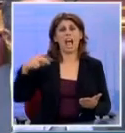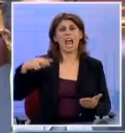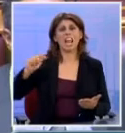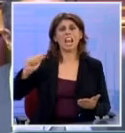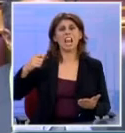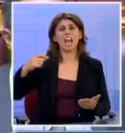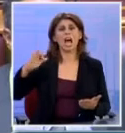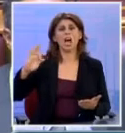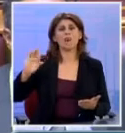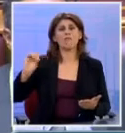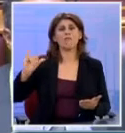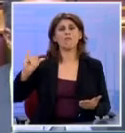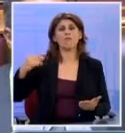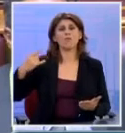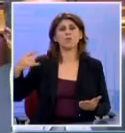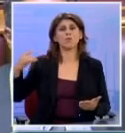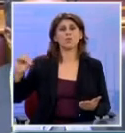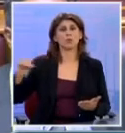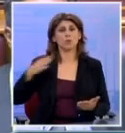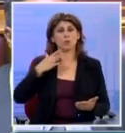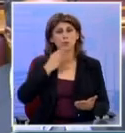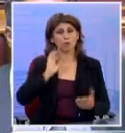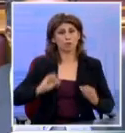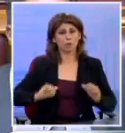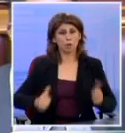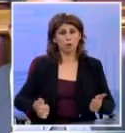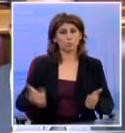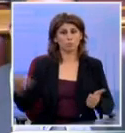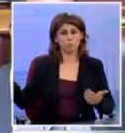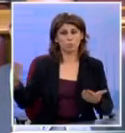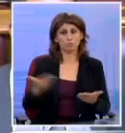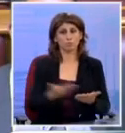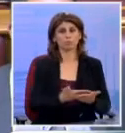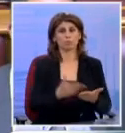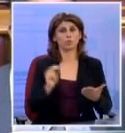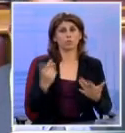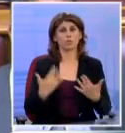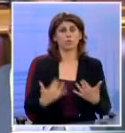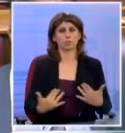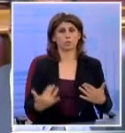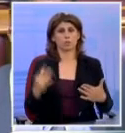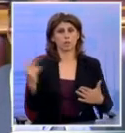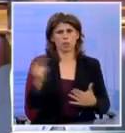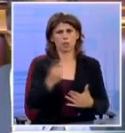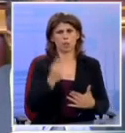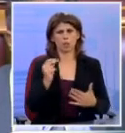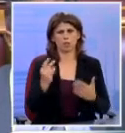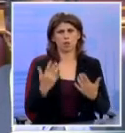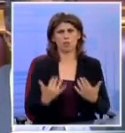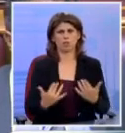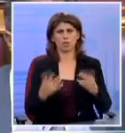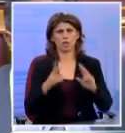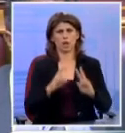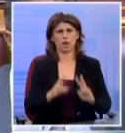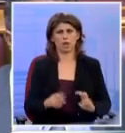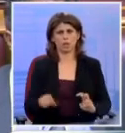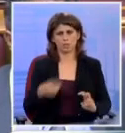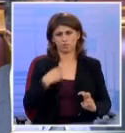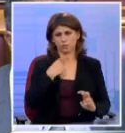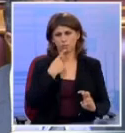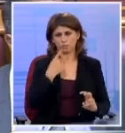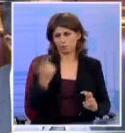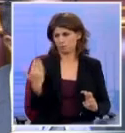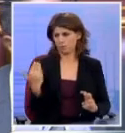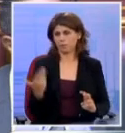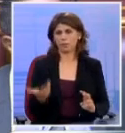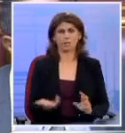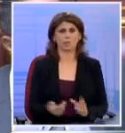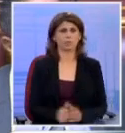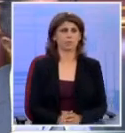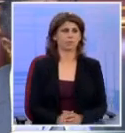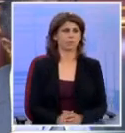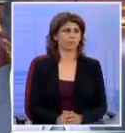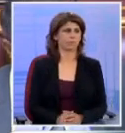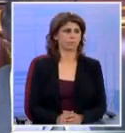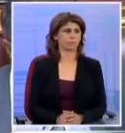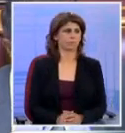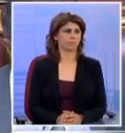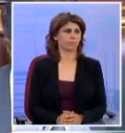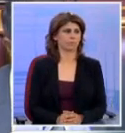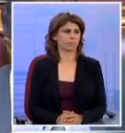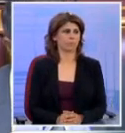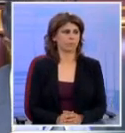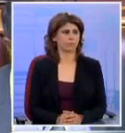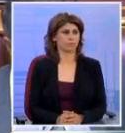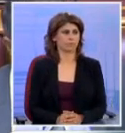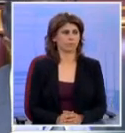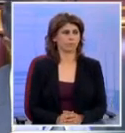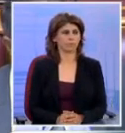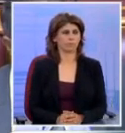τόλμησα να φέρω στη Βουλή, στον κοινοβουλευτικό έλεγχο, αυτά που είπα πριν λίγο, και